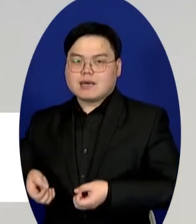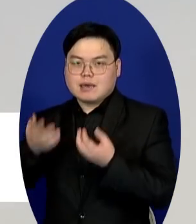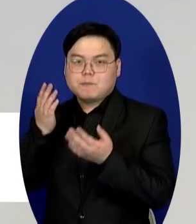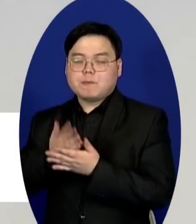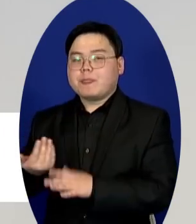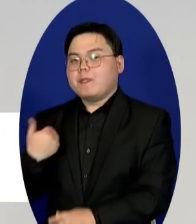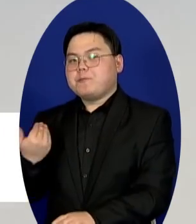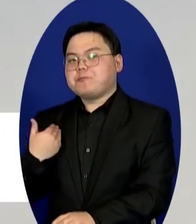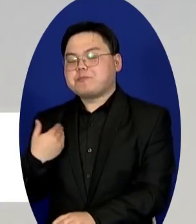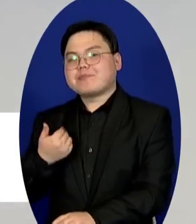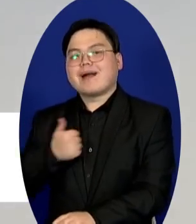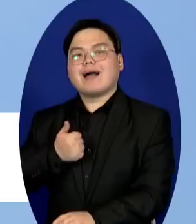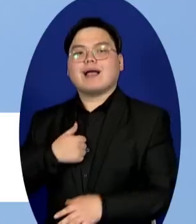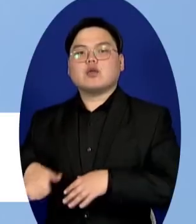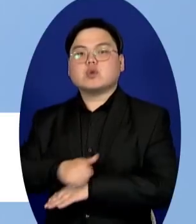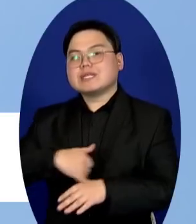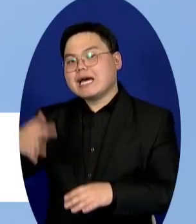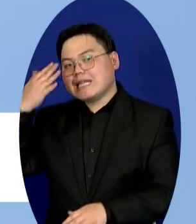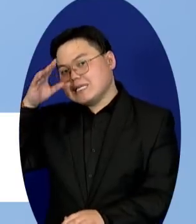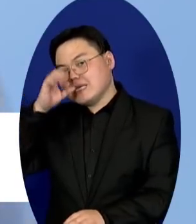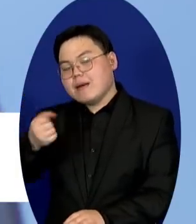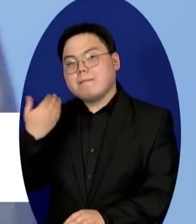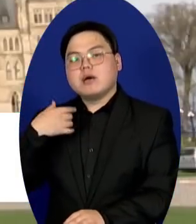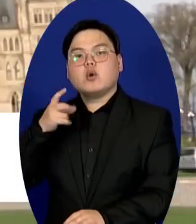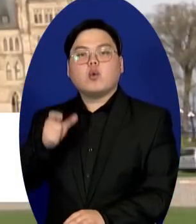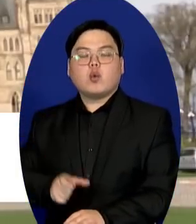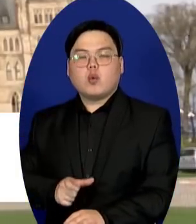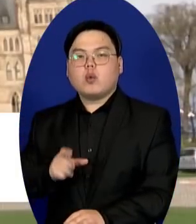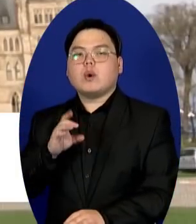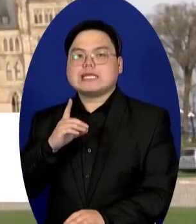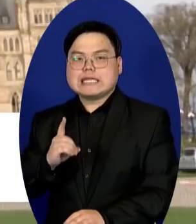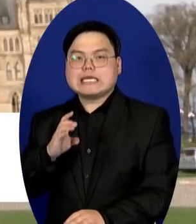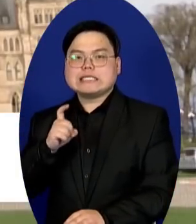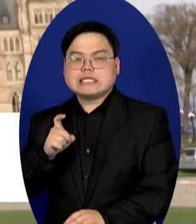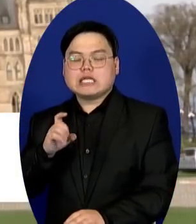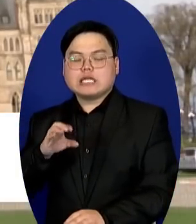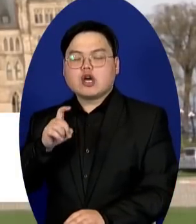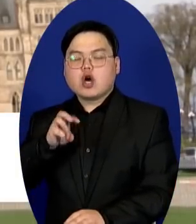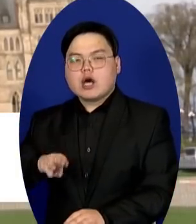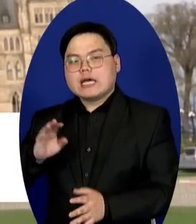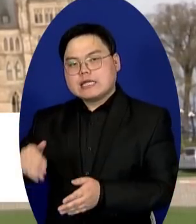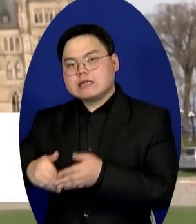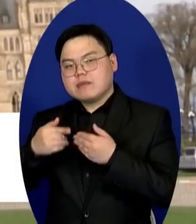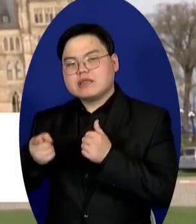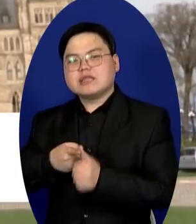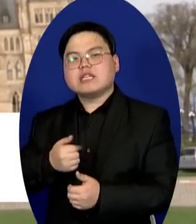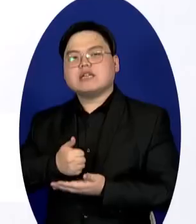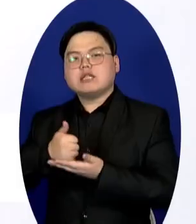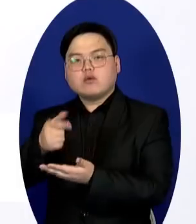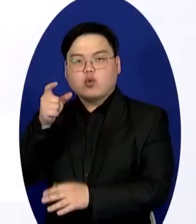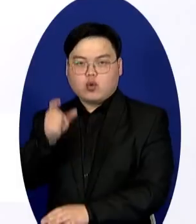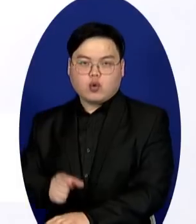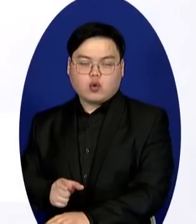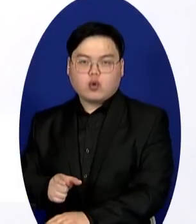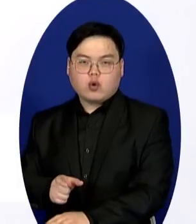Өмнө нь Канадын гадаад хэргийн сайд байсан Христи Фрилендын тухайд Вашингтоны дэмжиж байгаа гол нэр дэвшигчээ гэдгийг Америкийн албан эсрүүлжүүд